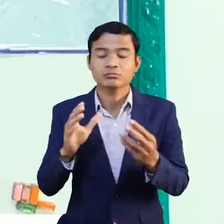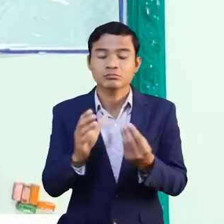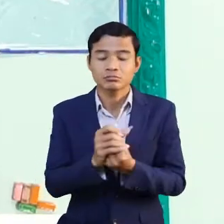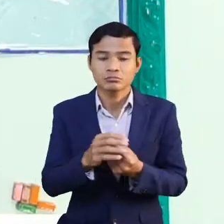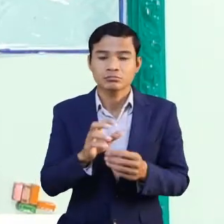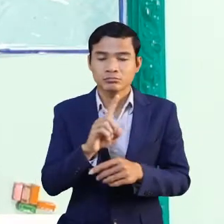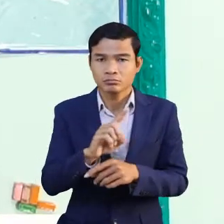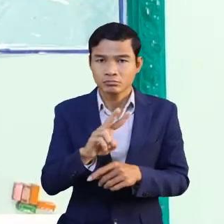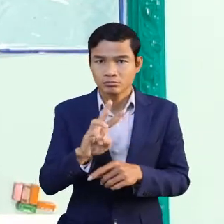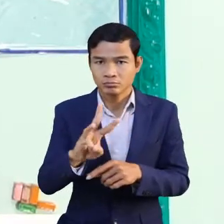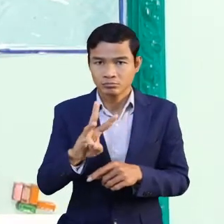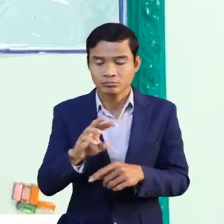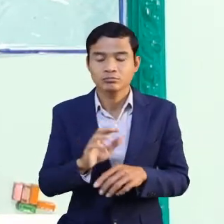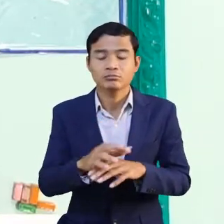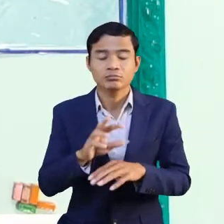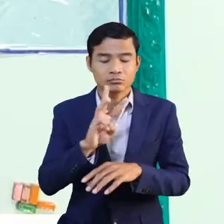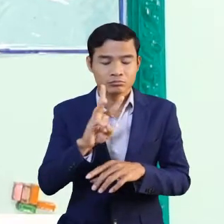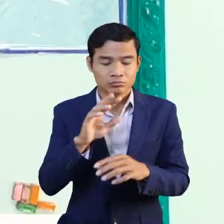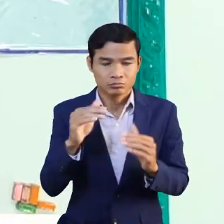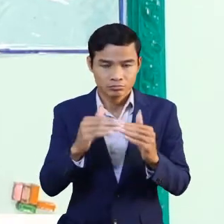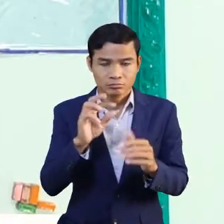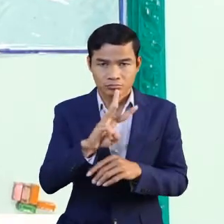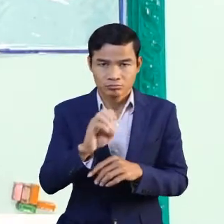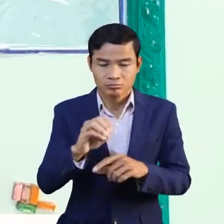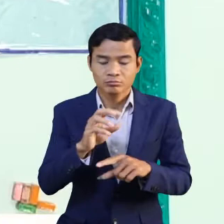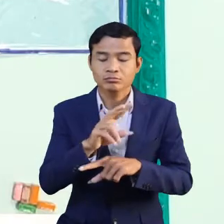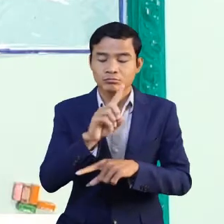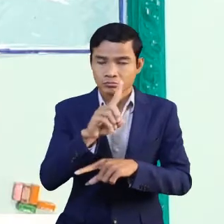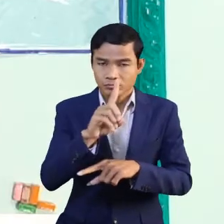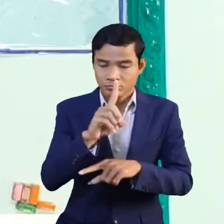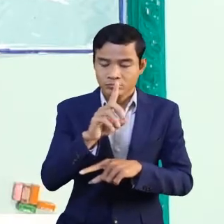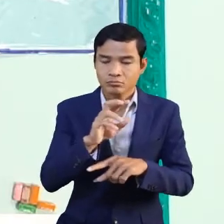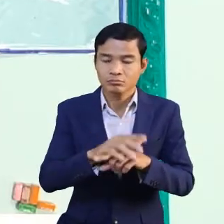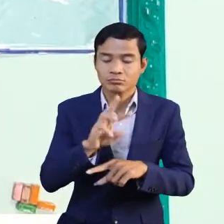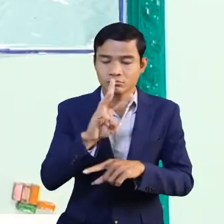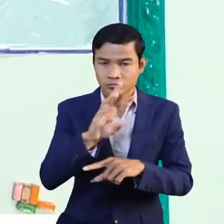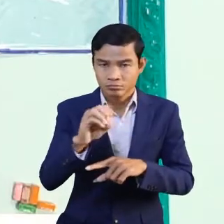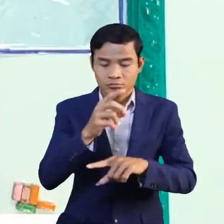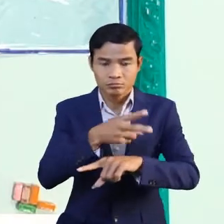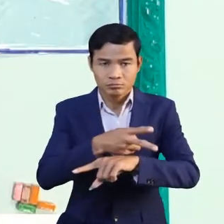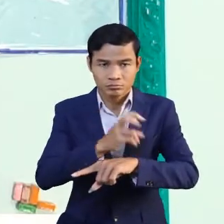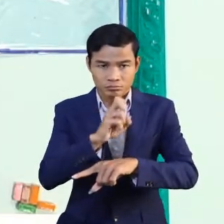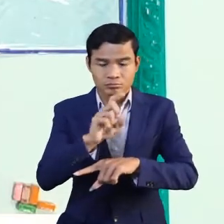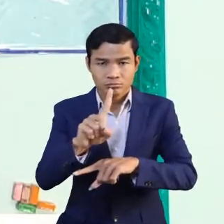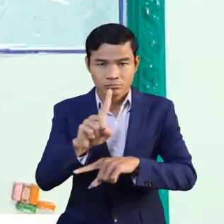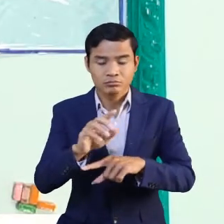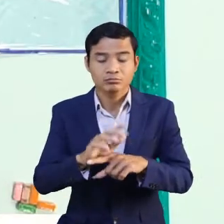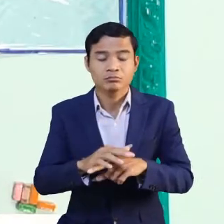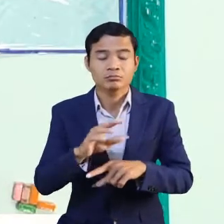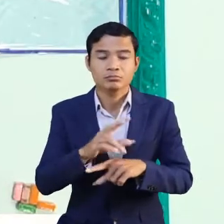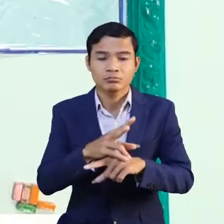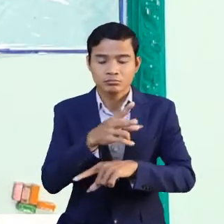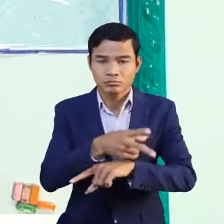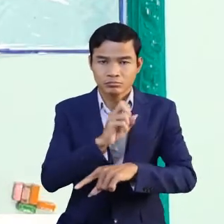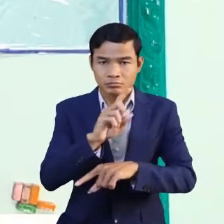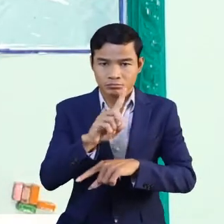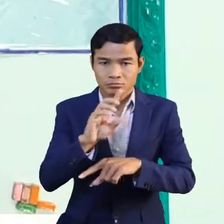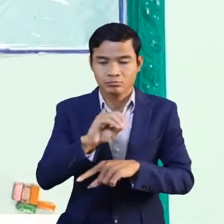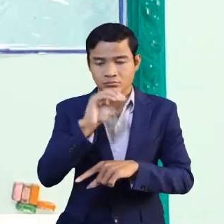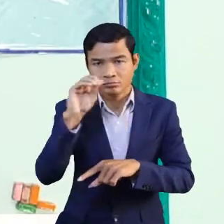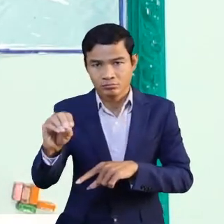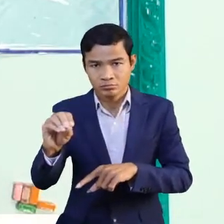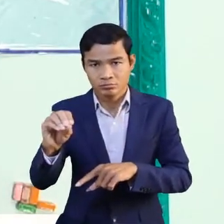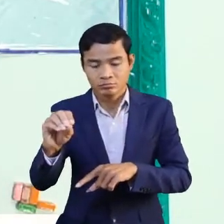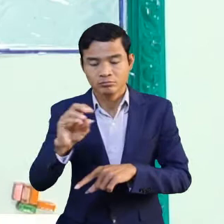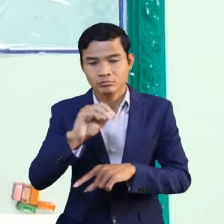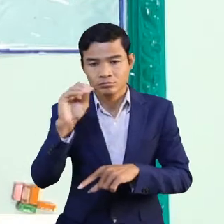នចា1 2 3មានថា30អញ្ចឹង10ឲ្យគេខ្ចីអស់1ចាប់30ឲ្យគេខ្ចីអស់1ណាកូនណាចាអស់